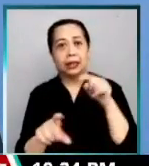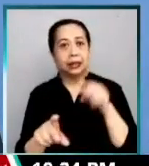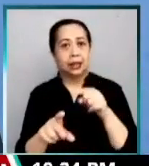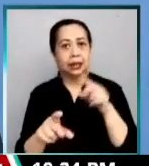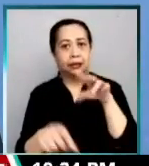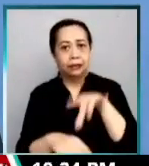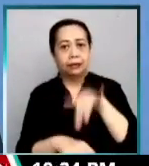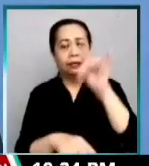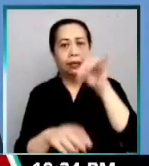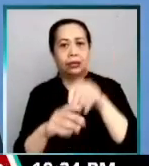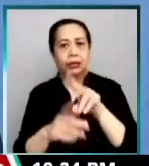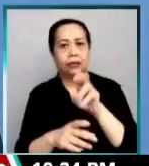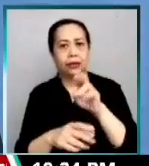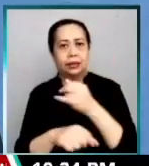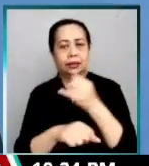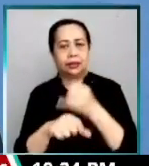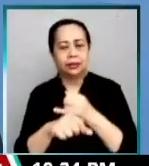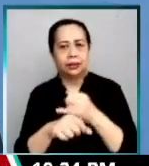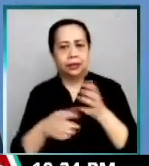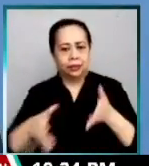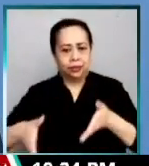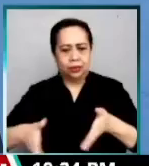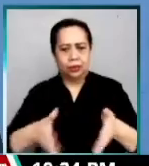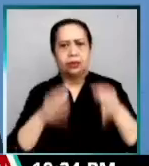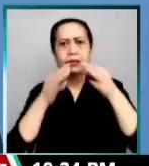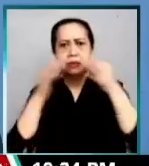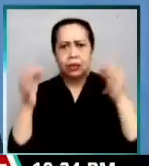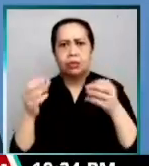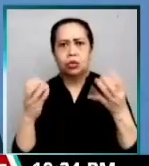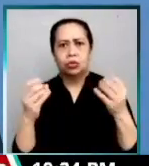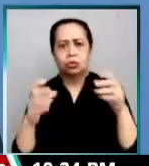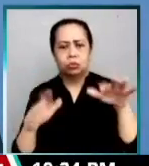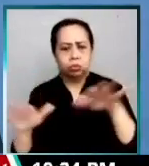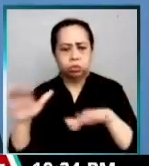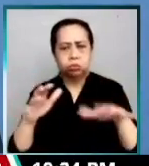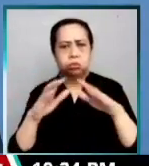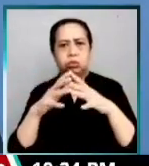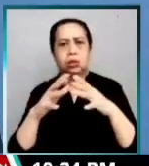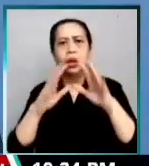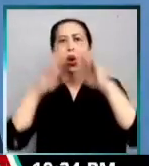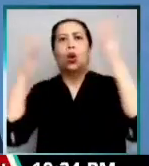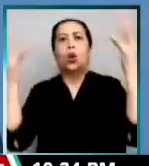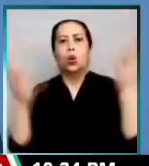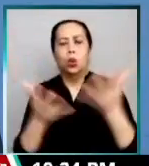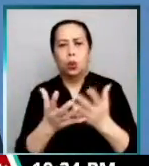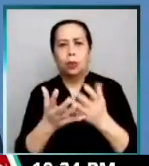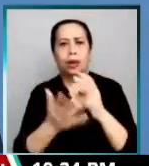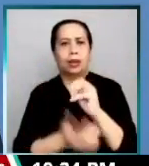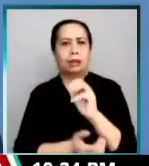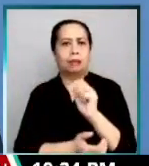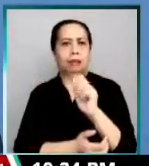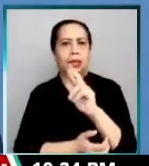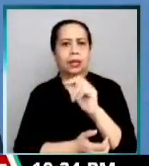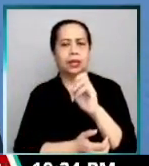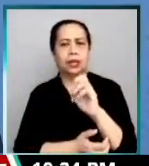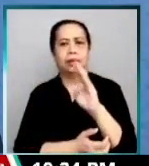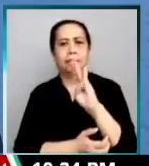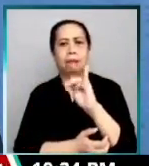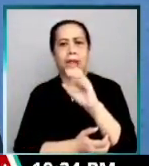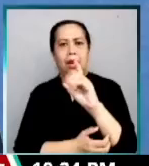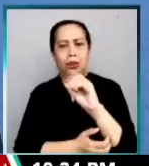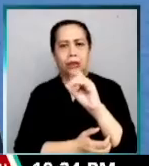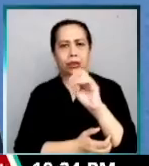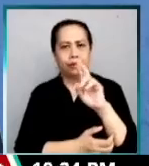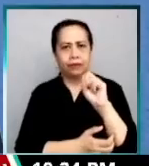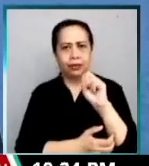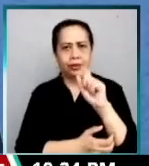sa Verde Island Passage, na kilala bilang sentro ng Global Marine Biodiversity. Importanteng breeding ground at